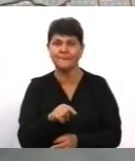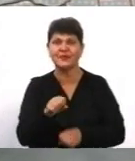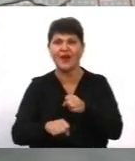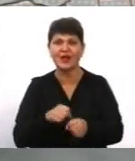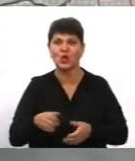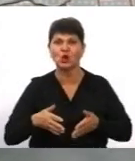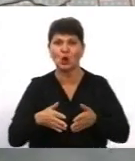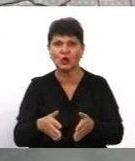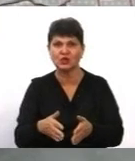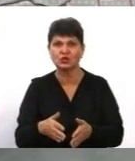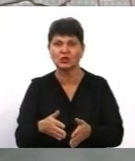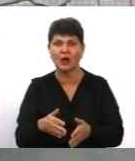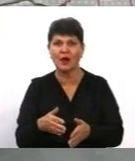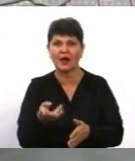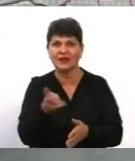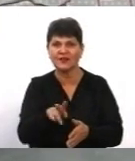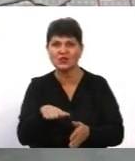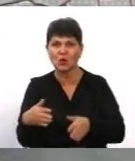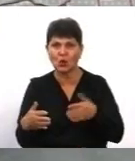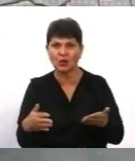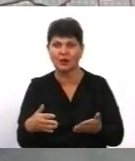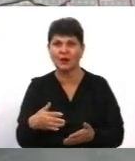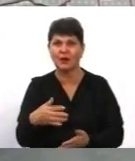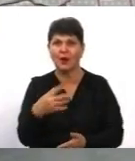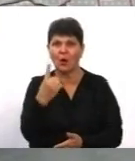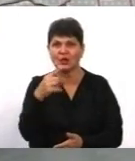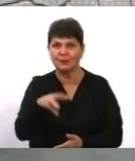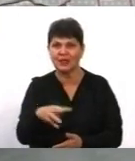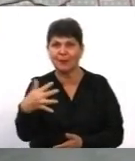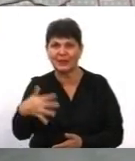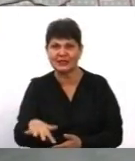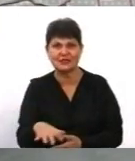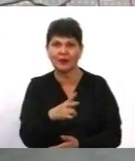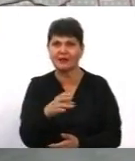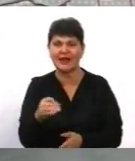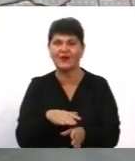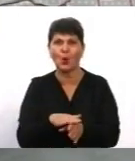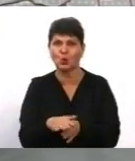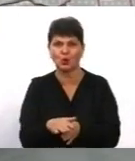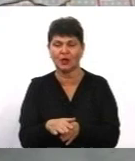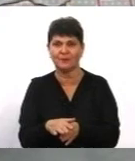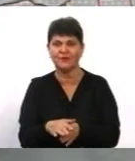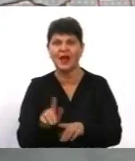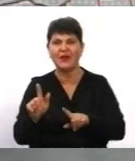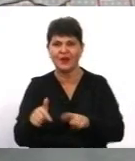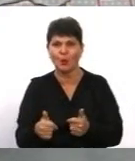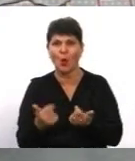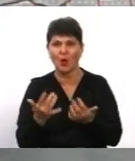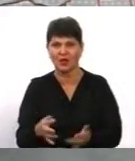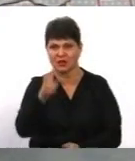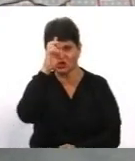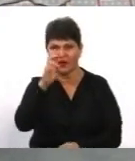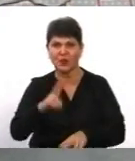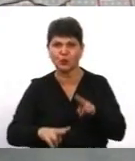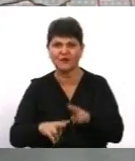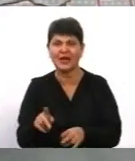дві сторони, але там 1,50 м. Вона не виконує вимоги державних будівельних